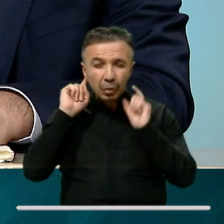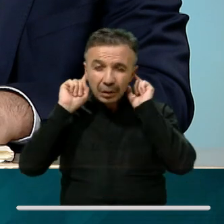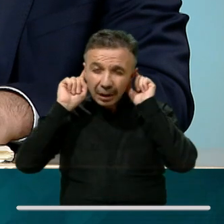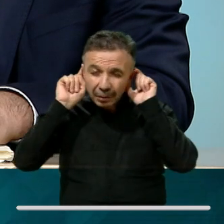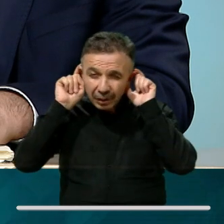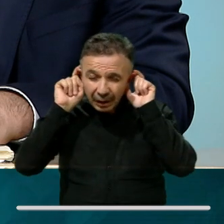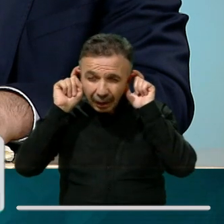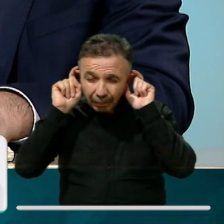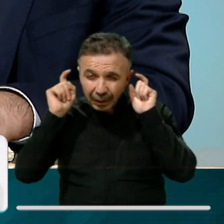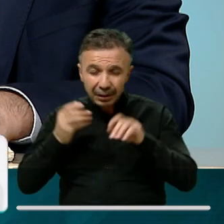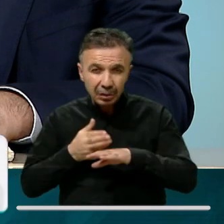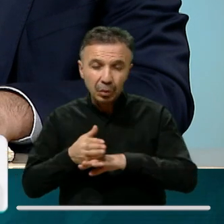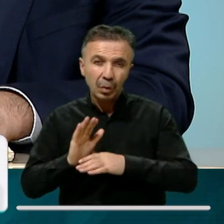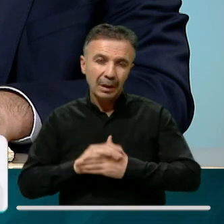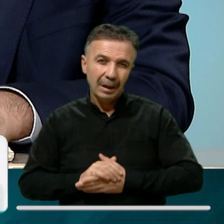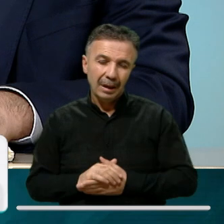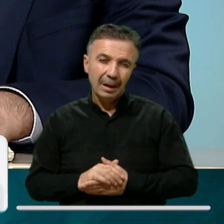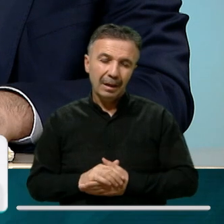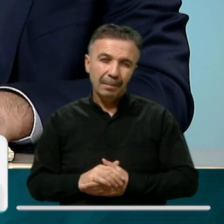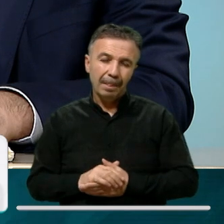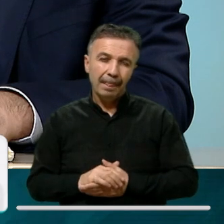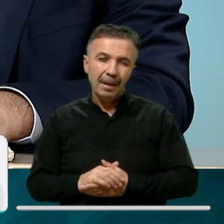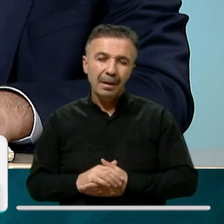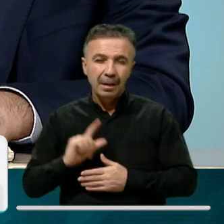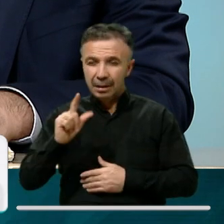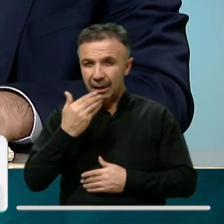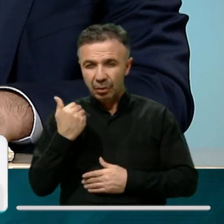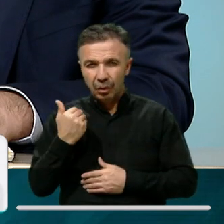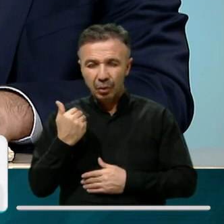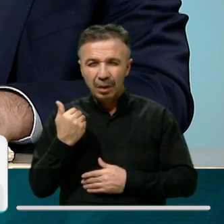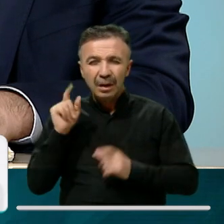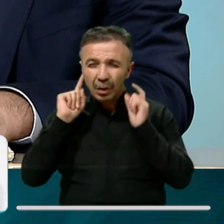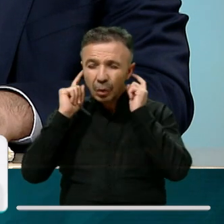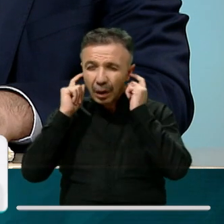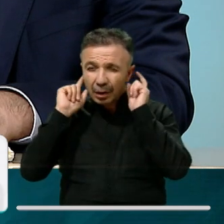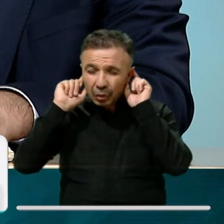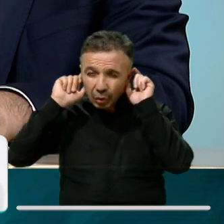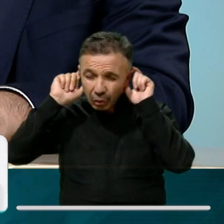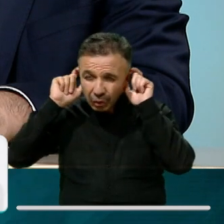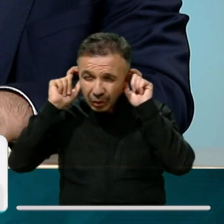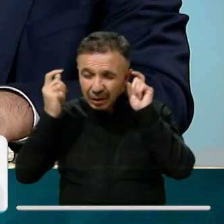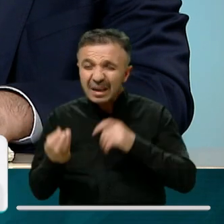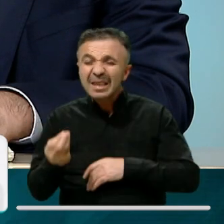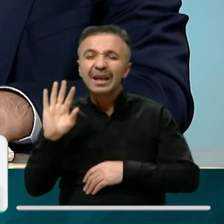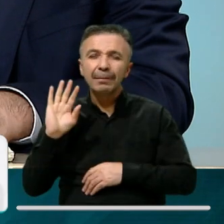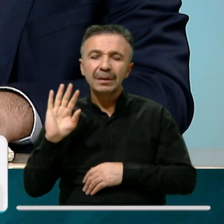yapması doğru değil, mesih yapmasına gerek yok, çıkarmasına da gerek yok. Yani zorluk oluyorsa